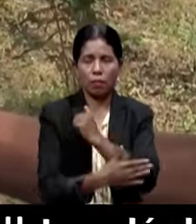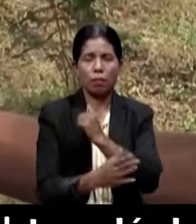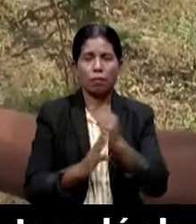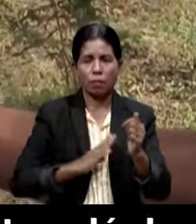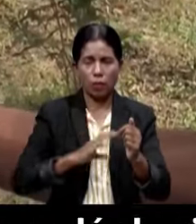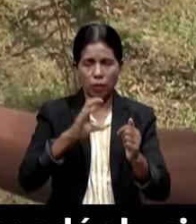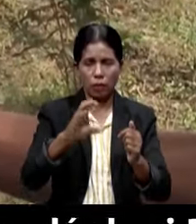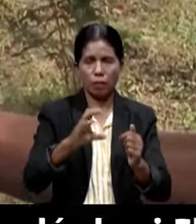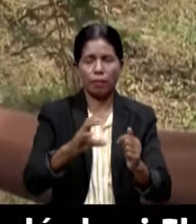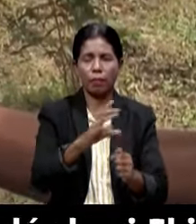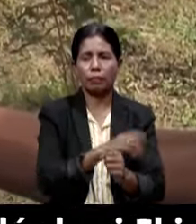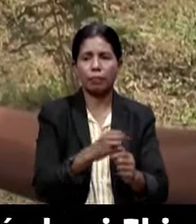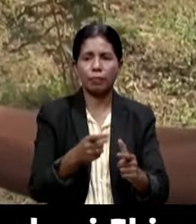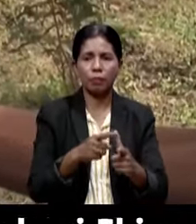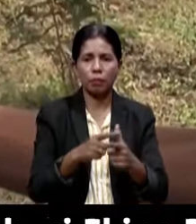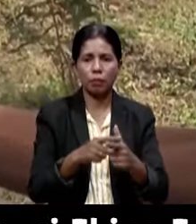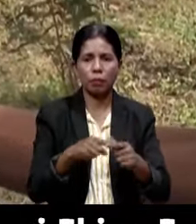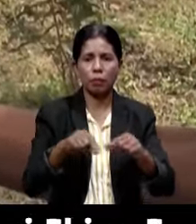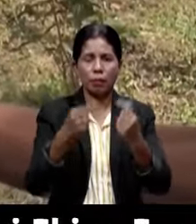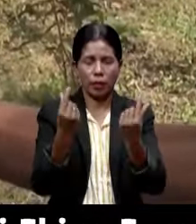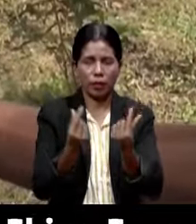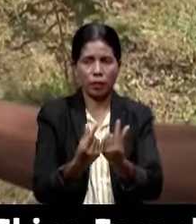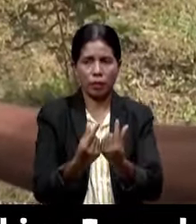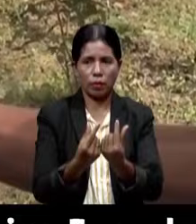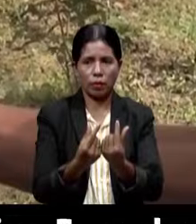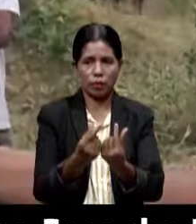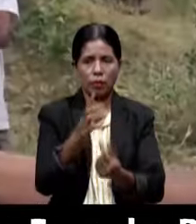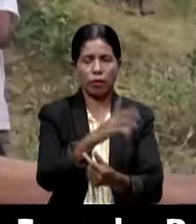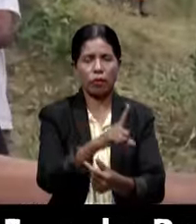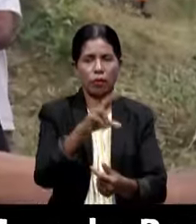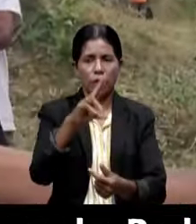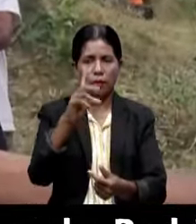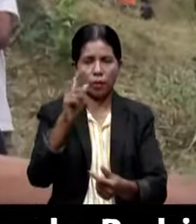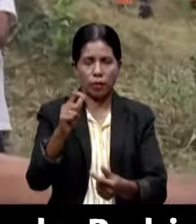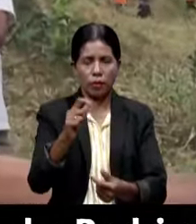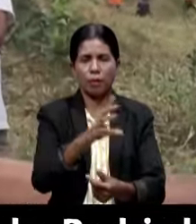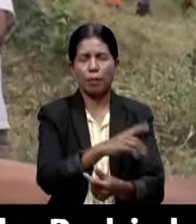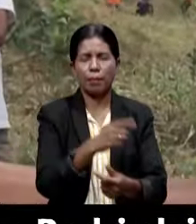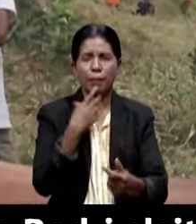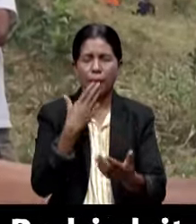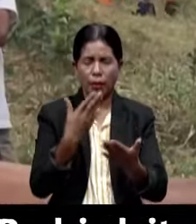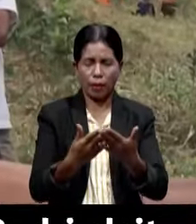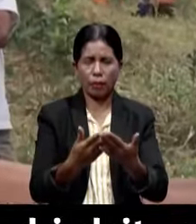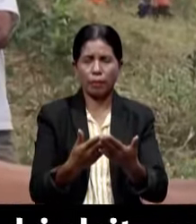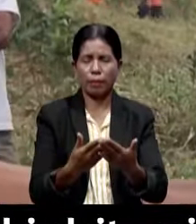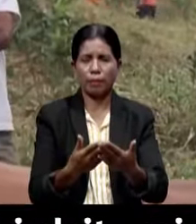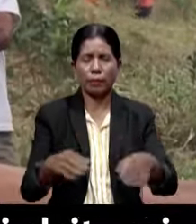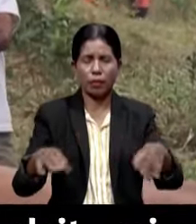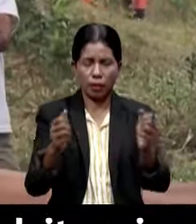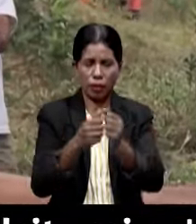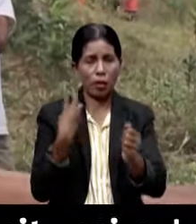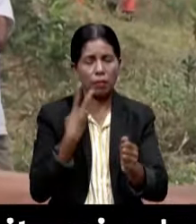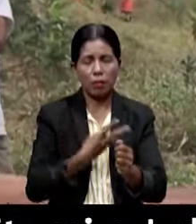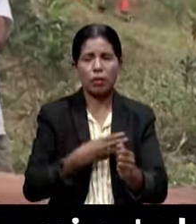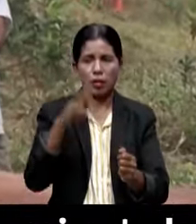ini terdiri di kota pos komando luta maka agora ini artinya seminggu ini kami saya buka